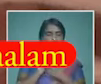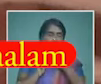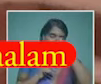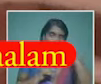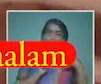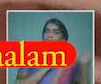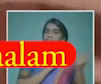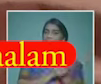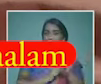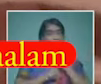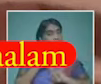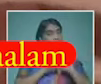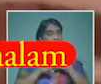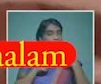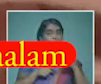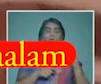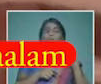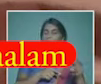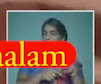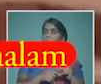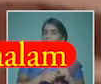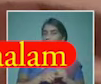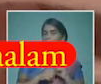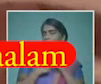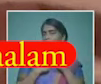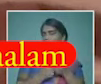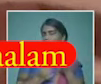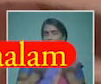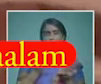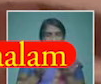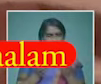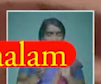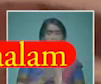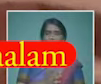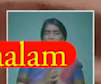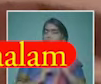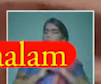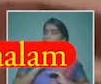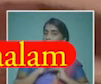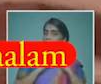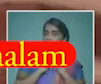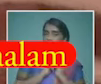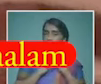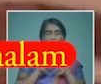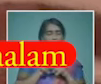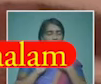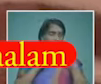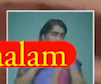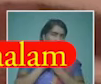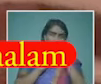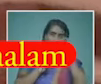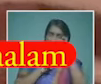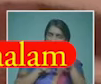அவர் ஒரு நியாயவாதியாக ஜதார்த்தவாதியாக இருக்கின்றார், அவருடைய நீண்டகால நண்பர். அப்போ நாங்கள் கள